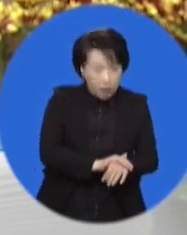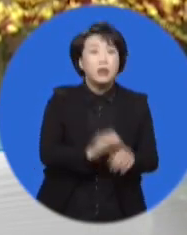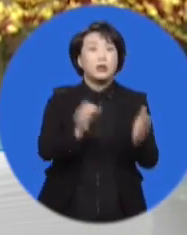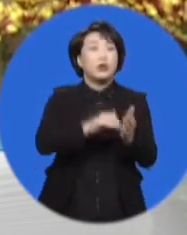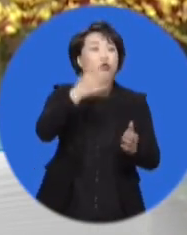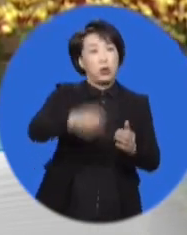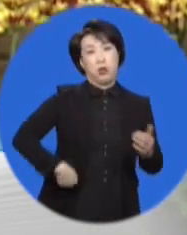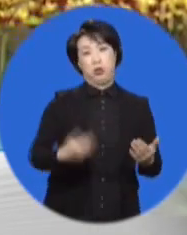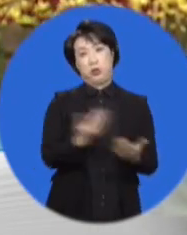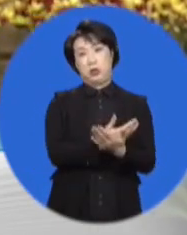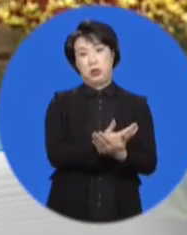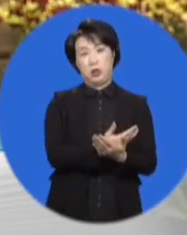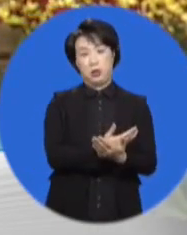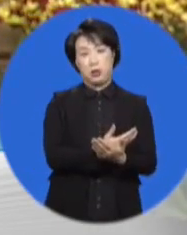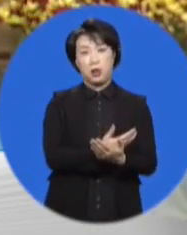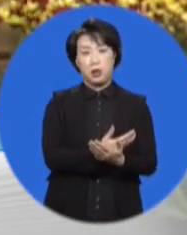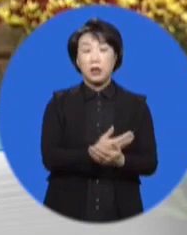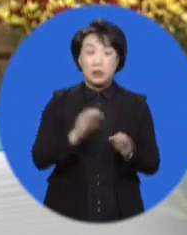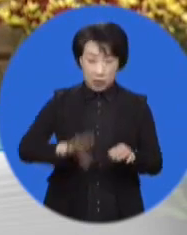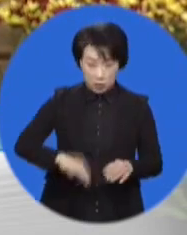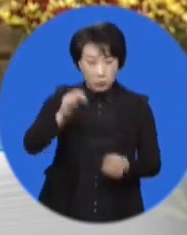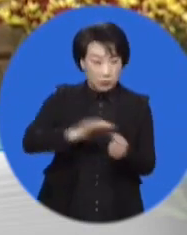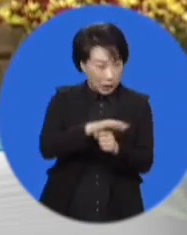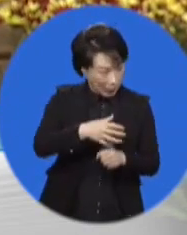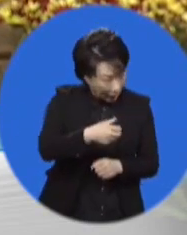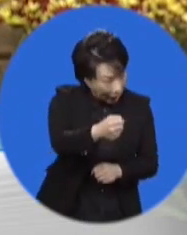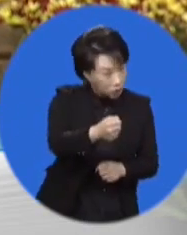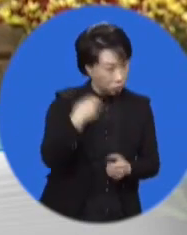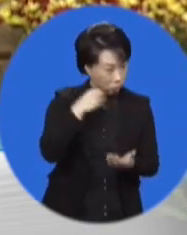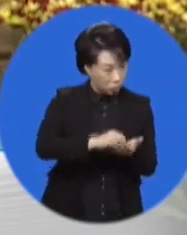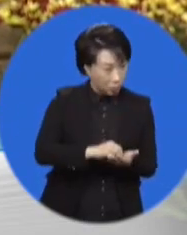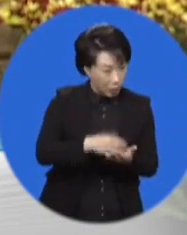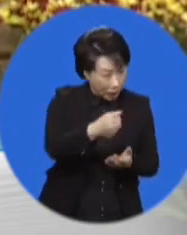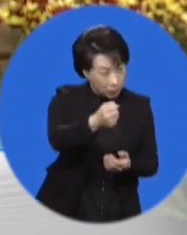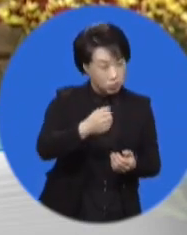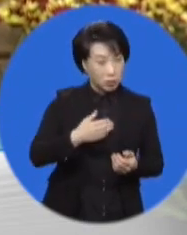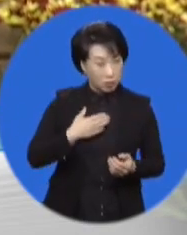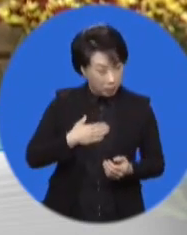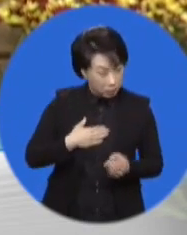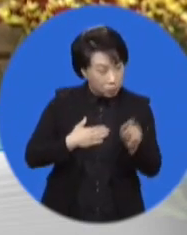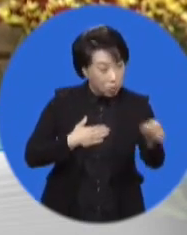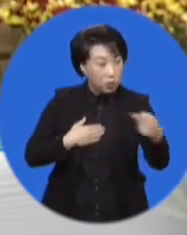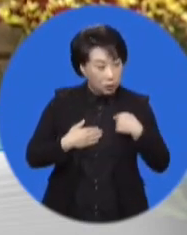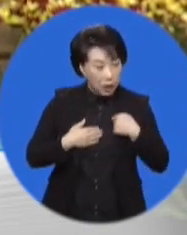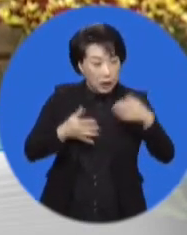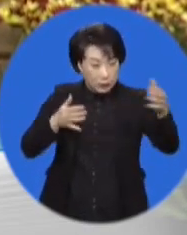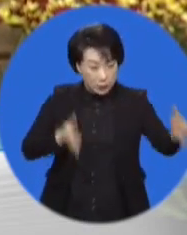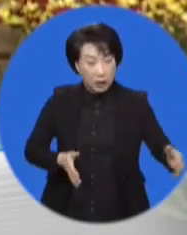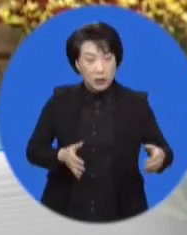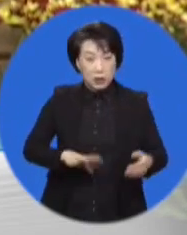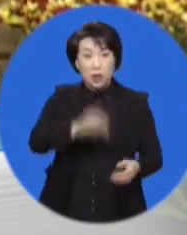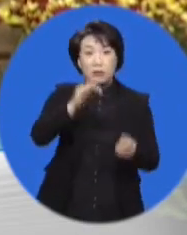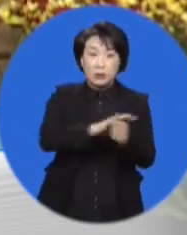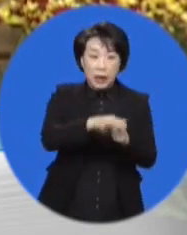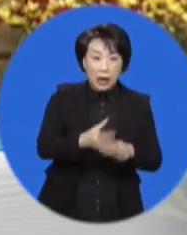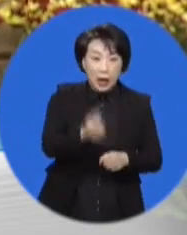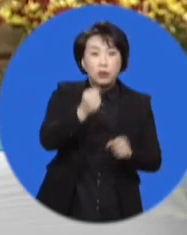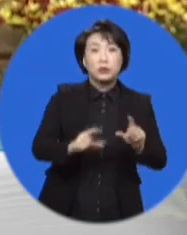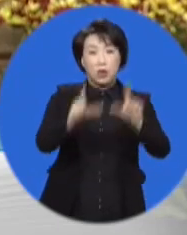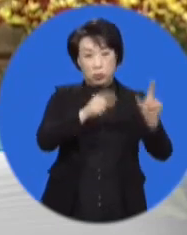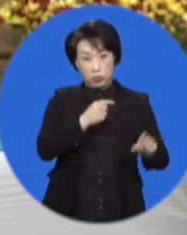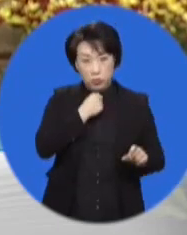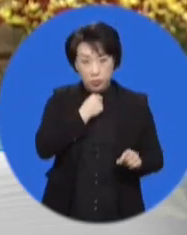회개해. 그리고 첫사랑을 가져. 나는 너와 나와 첫사랑으로 살고 싶은 거야.